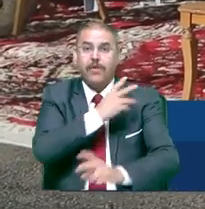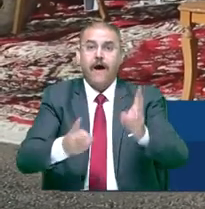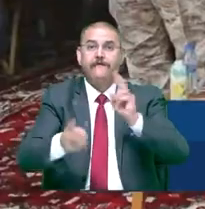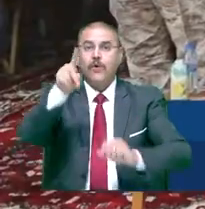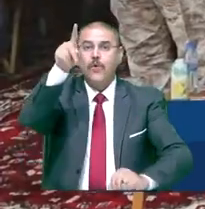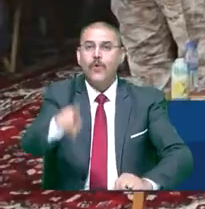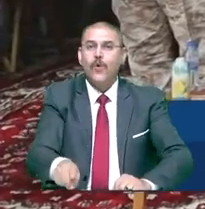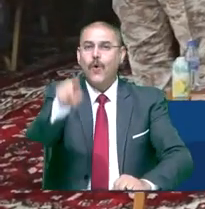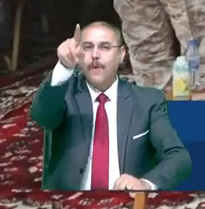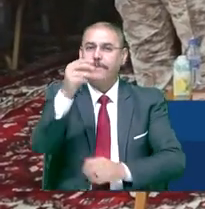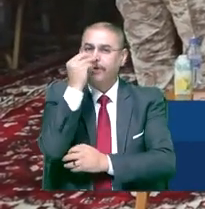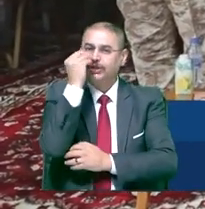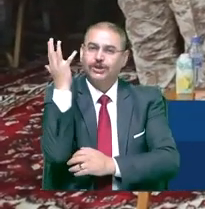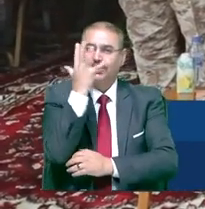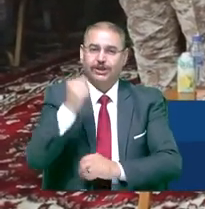الاردنيه